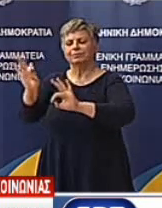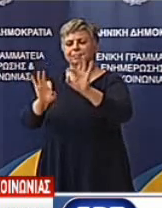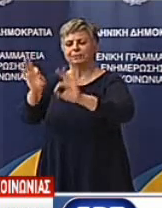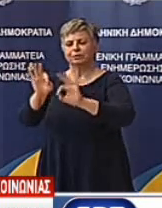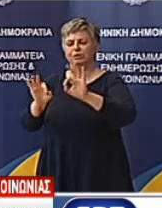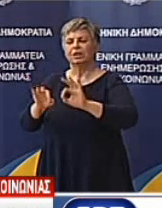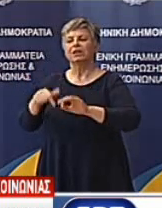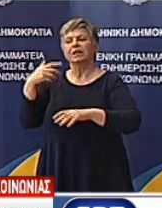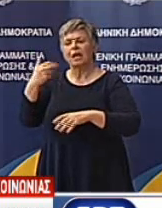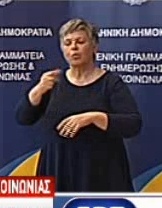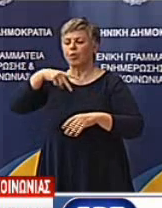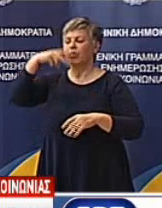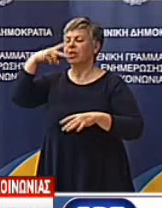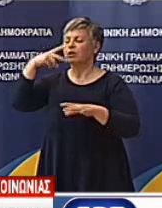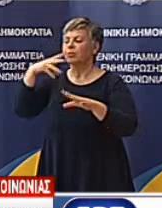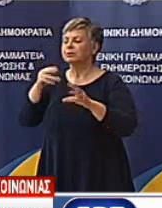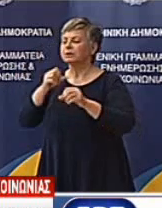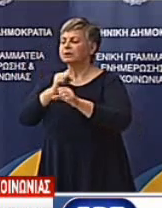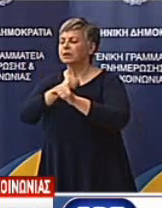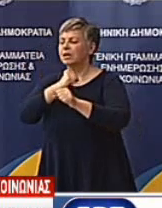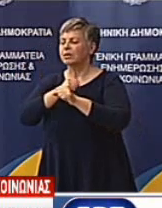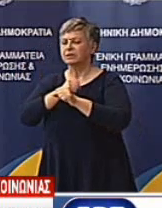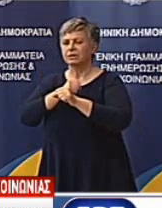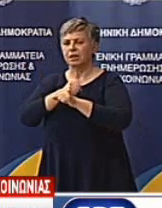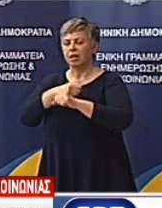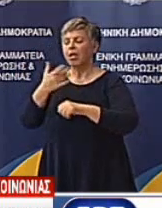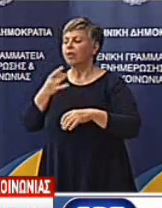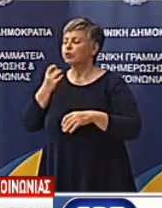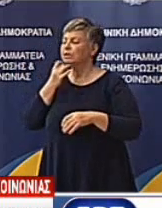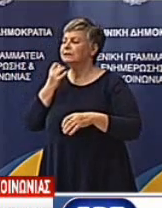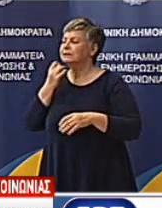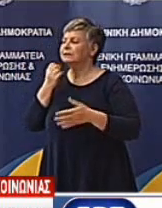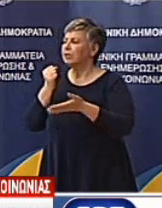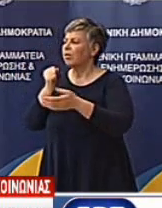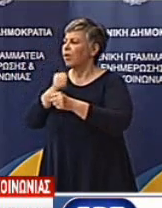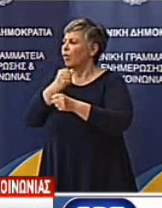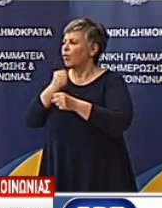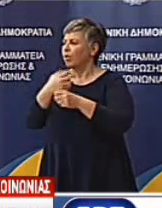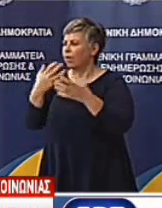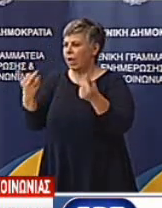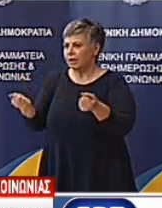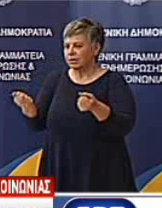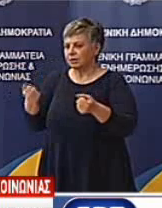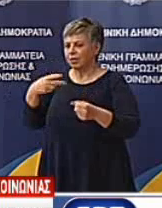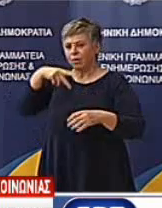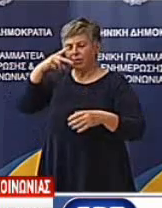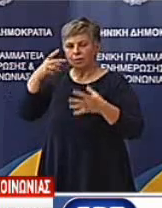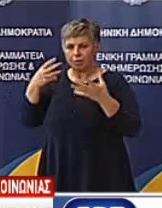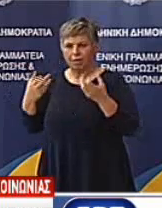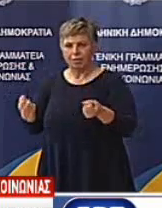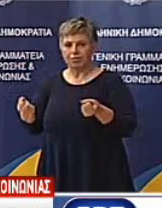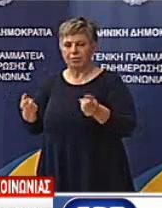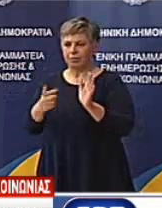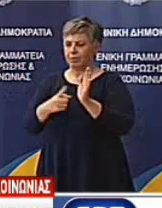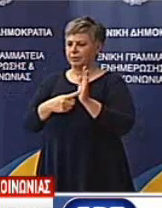εργασιακά δικαιώματα τα οποία οφείλει να έχει ο κάθε σκληρά εργαζόμενος, όπως είναι ο δικός σας κλάδος. Όσον αφορά τώρα το θέμα,